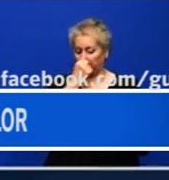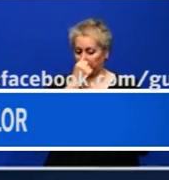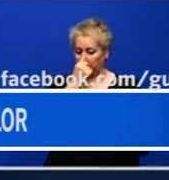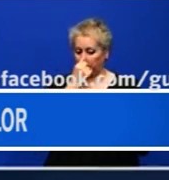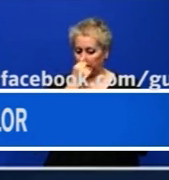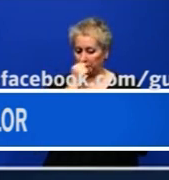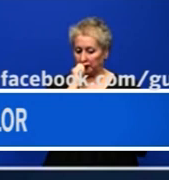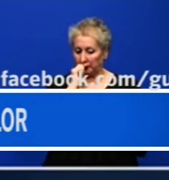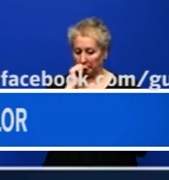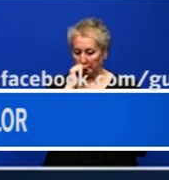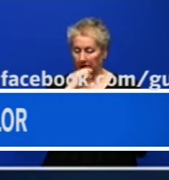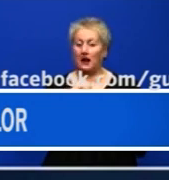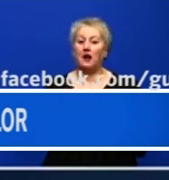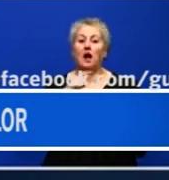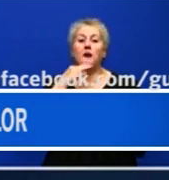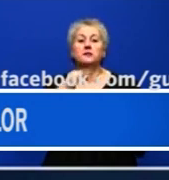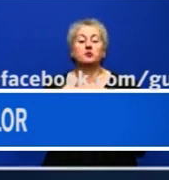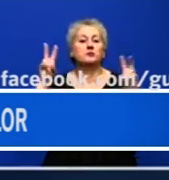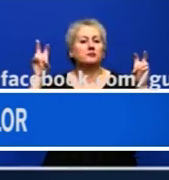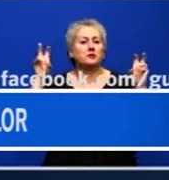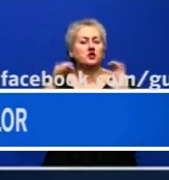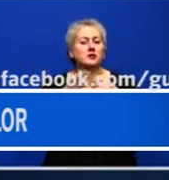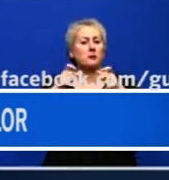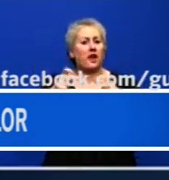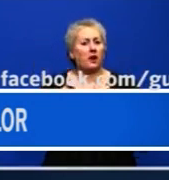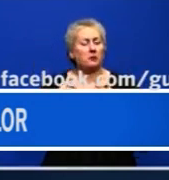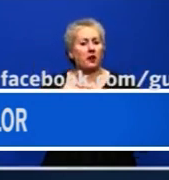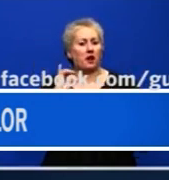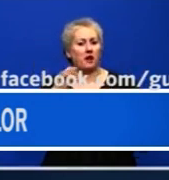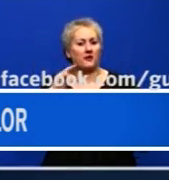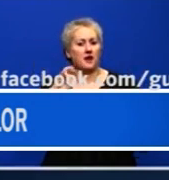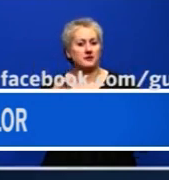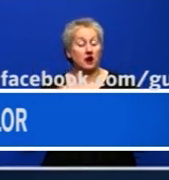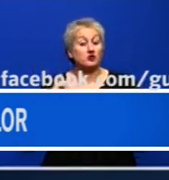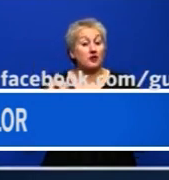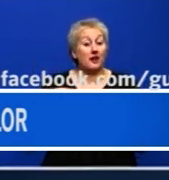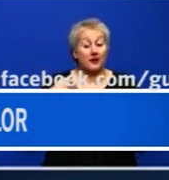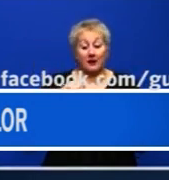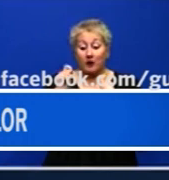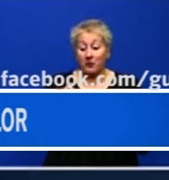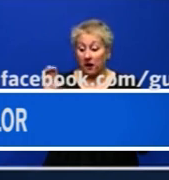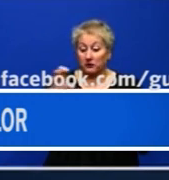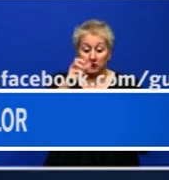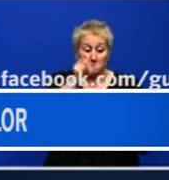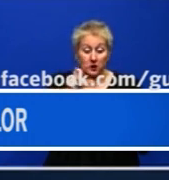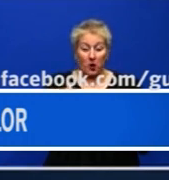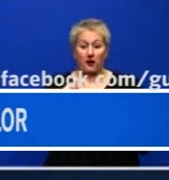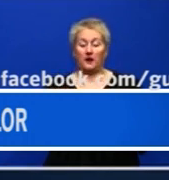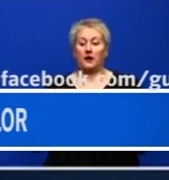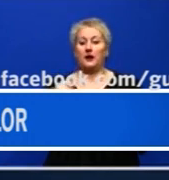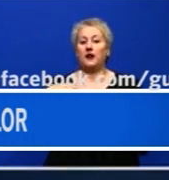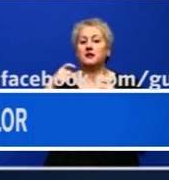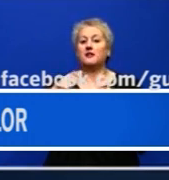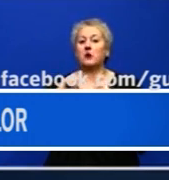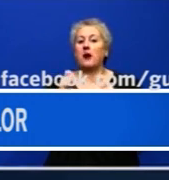locului. Am definit ce înseamnă echipă de intervenție și din cine este formată această echipă. Echipa de intervenție